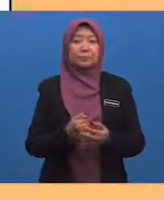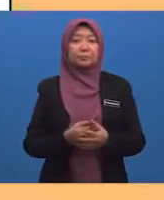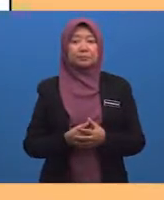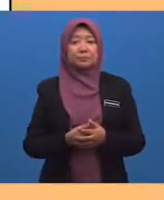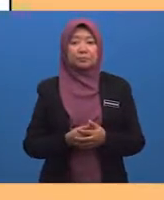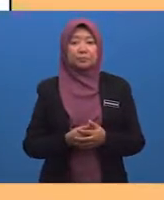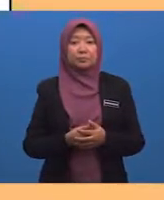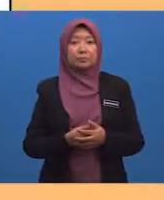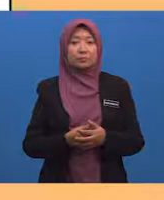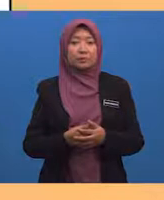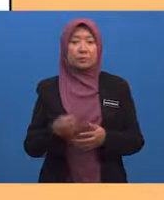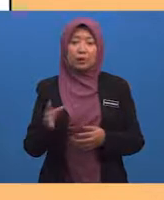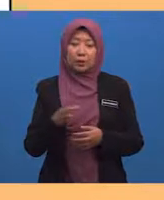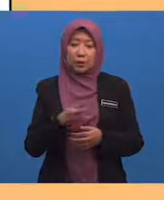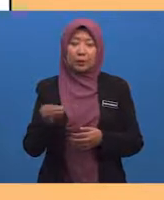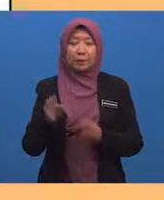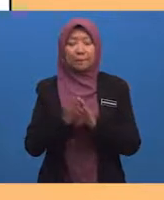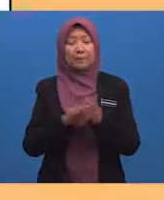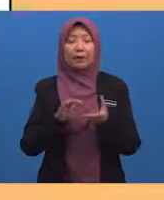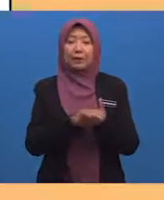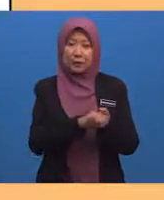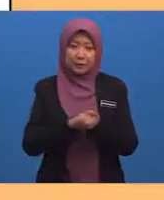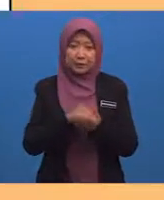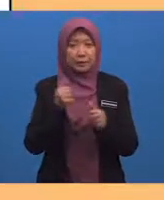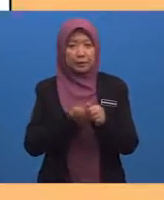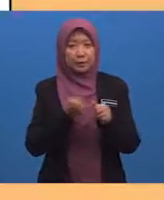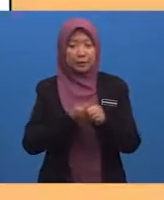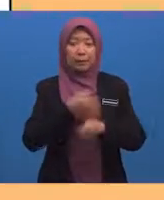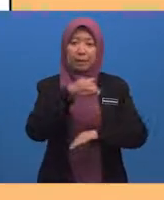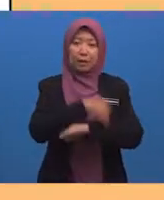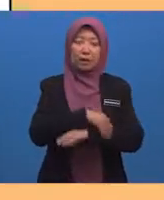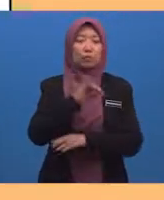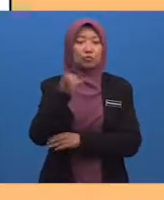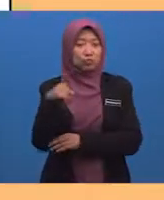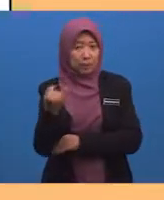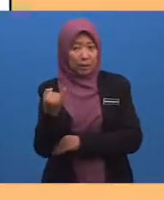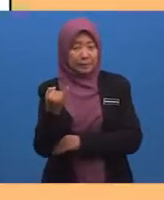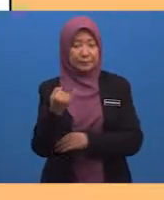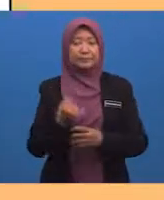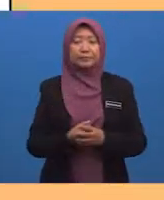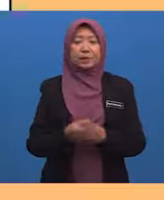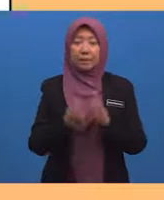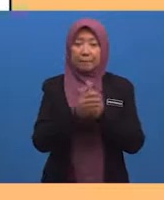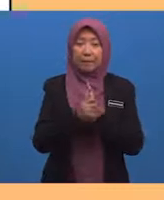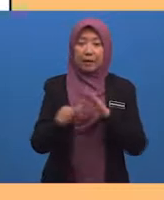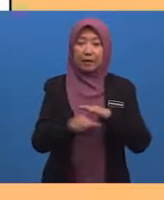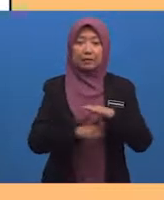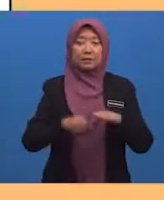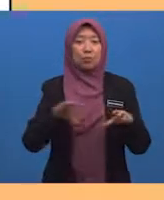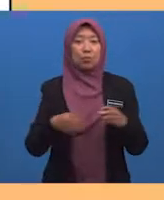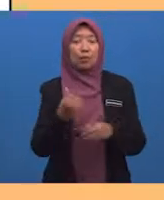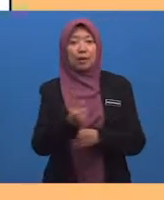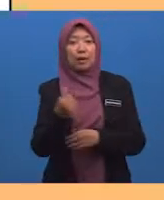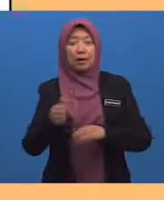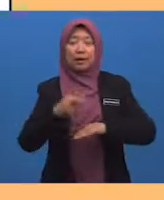SAW, penasyid pada setiap malam Jumaat dan kemahiran asas yang tertentu seperti membuat alat pertanian